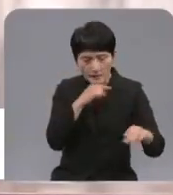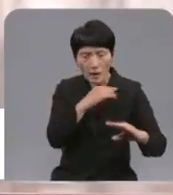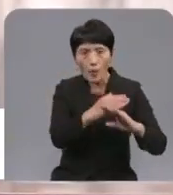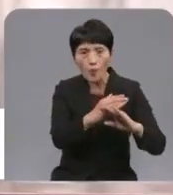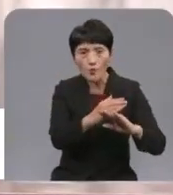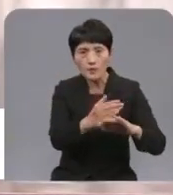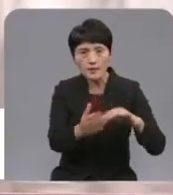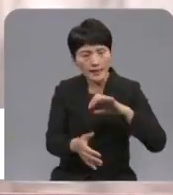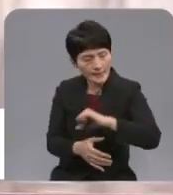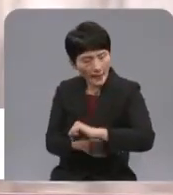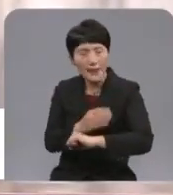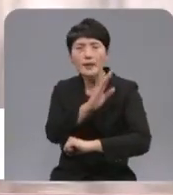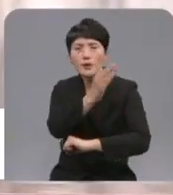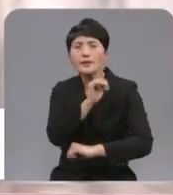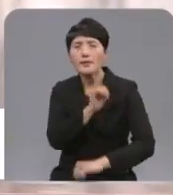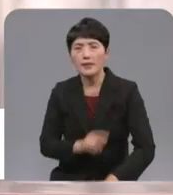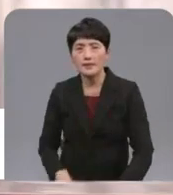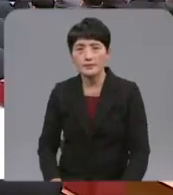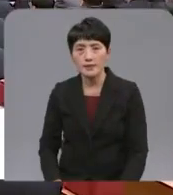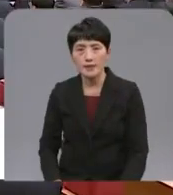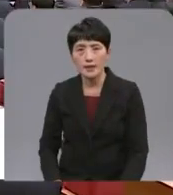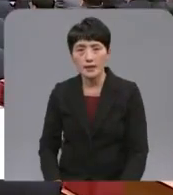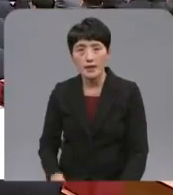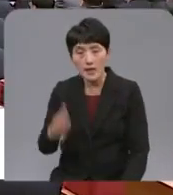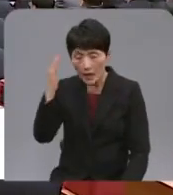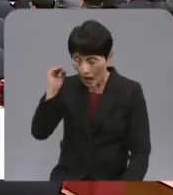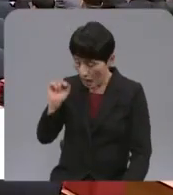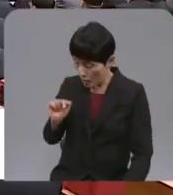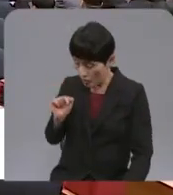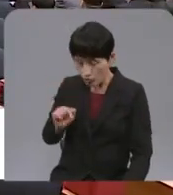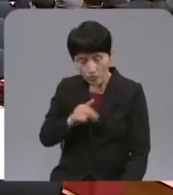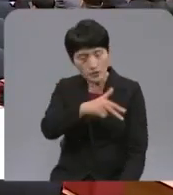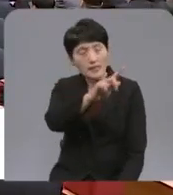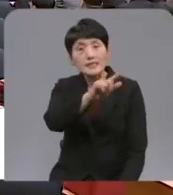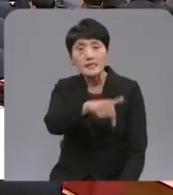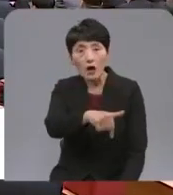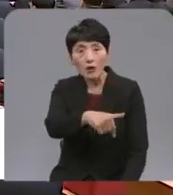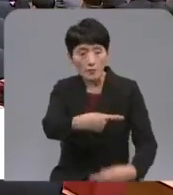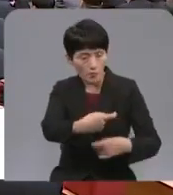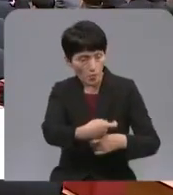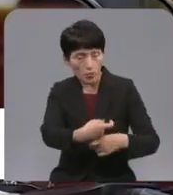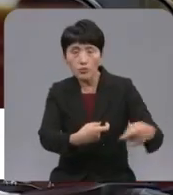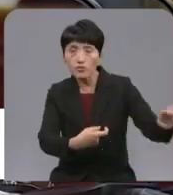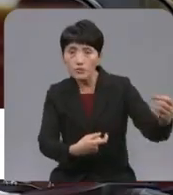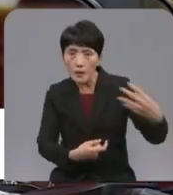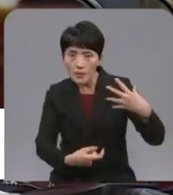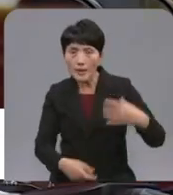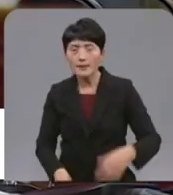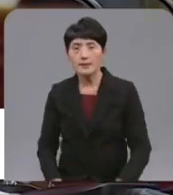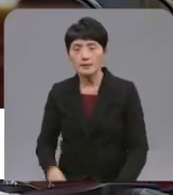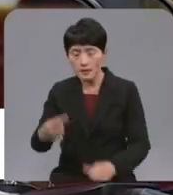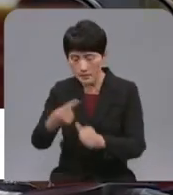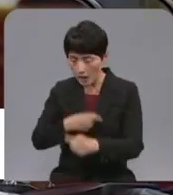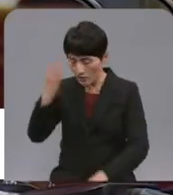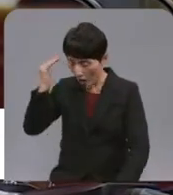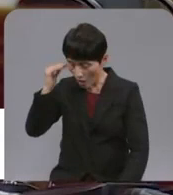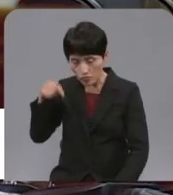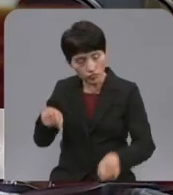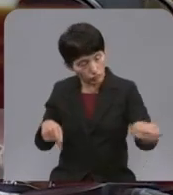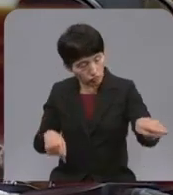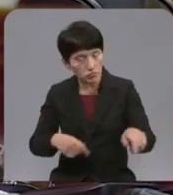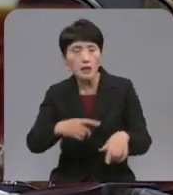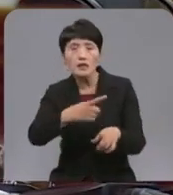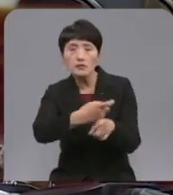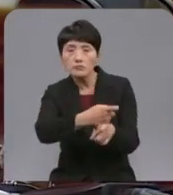la Défense qui publie le livre tous les deux ans le Nord a amendé en 2021 les règles de son parti des travailleurs y a fait état